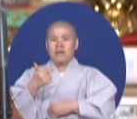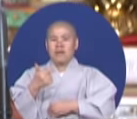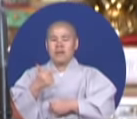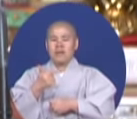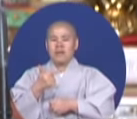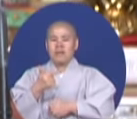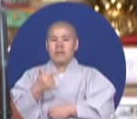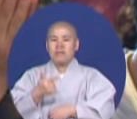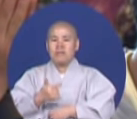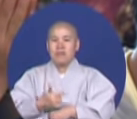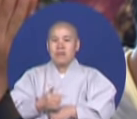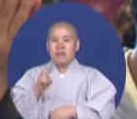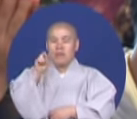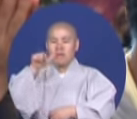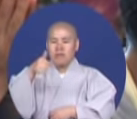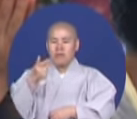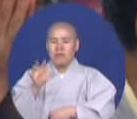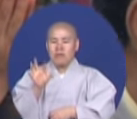무유진이니